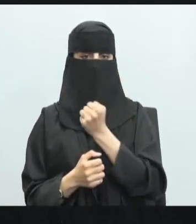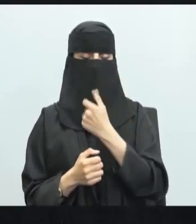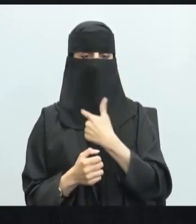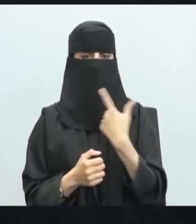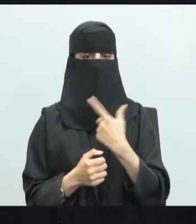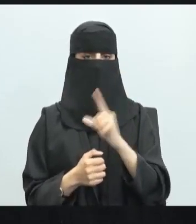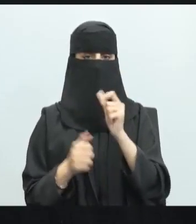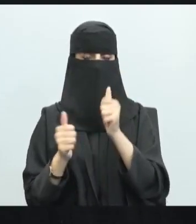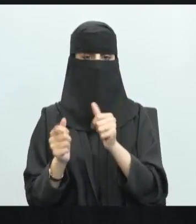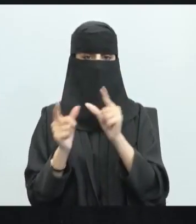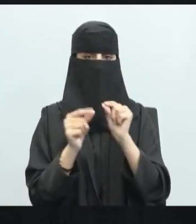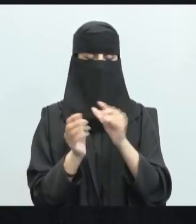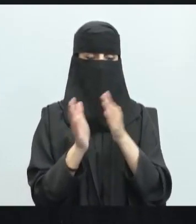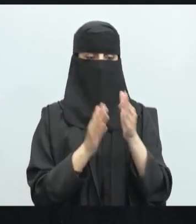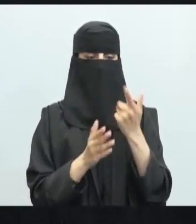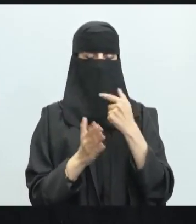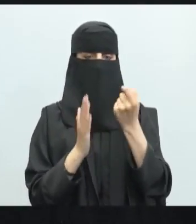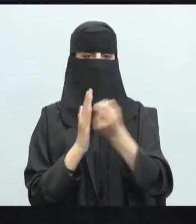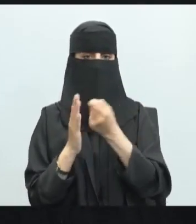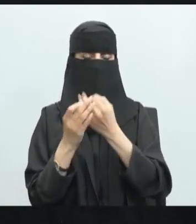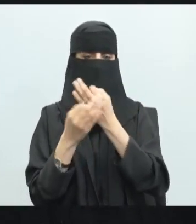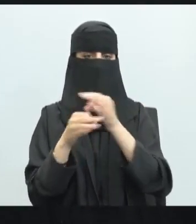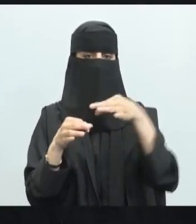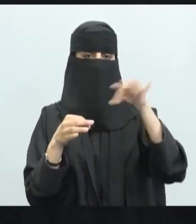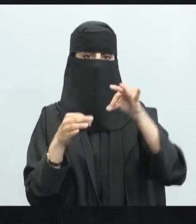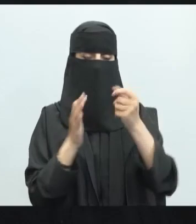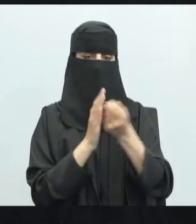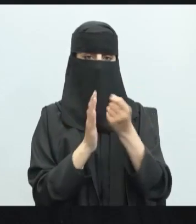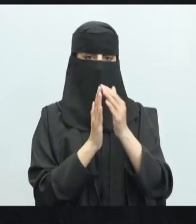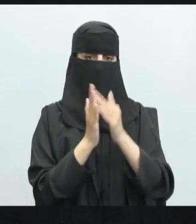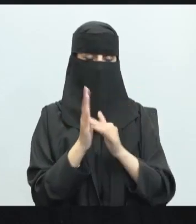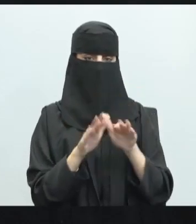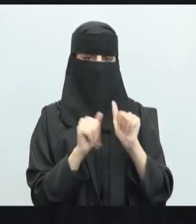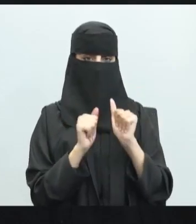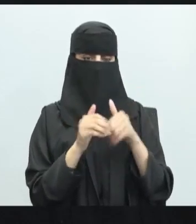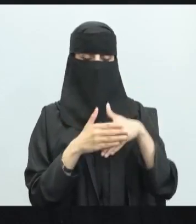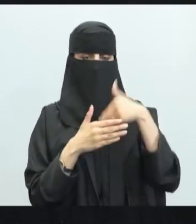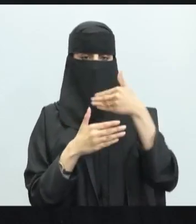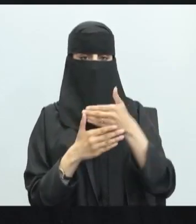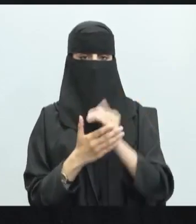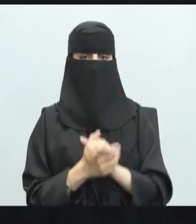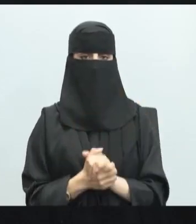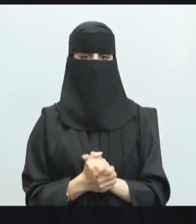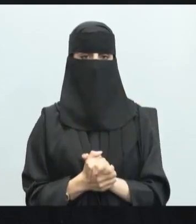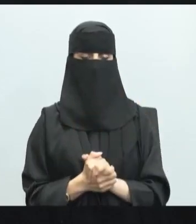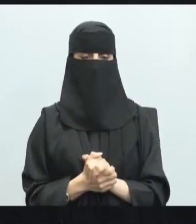صحيحة، وأدون كل ذلك في هامش. بعد ذلك ماذا